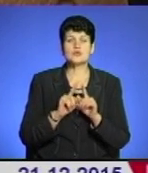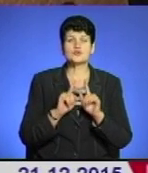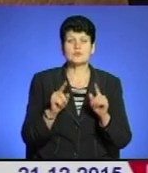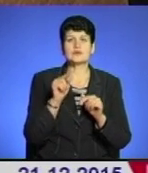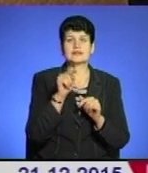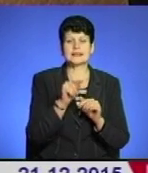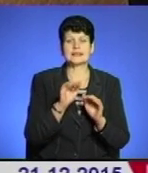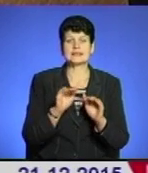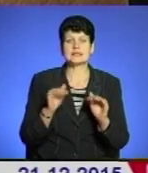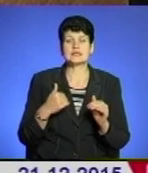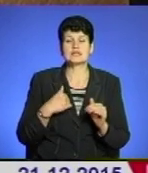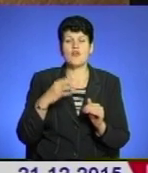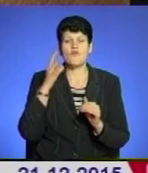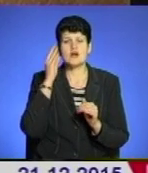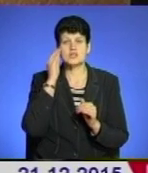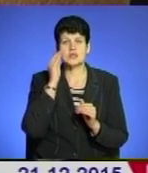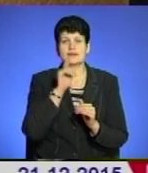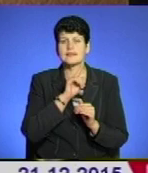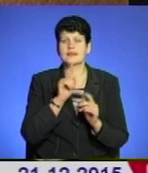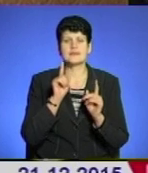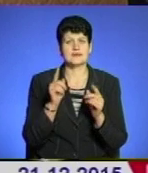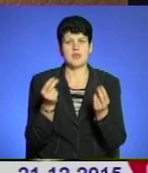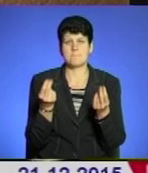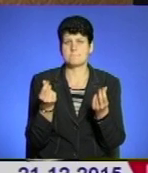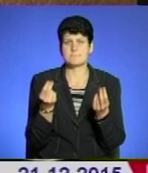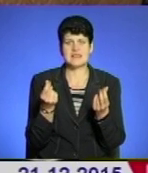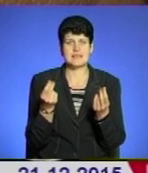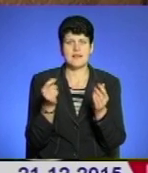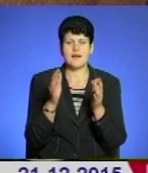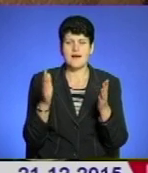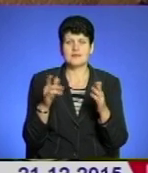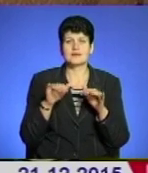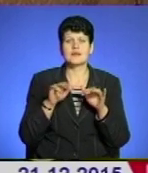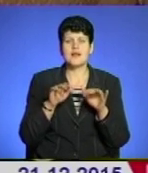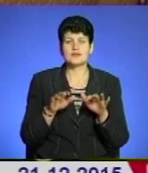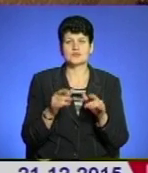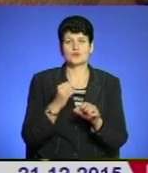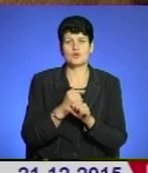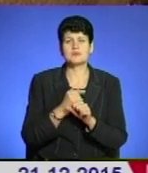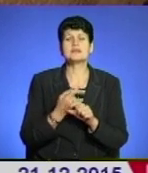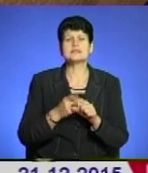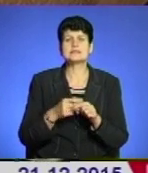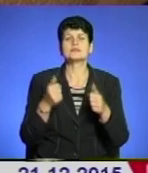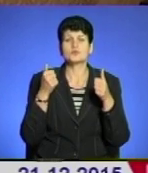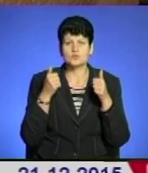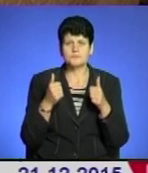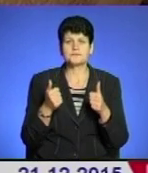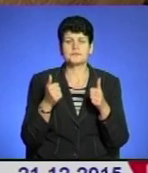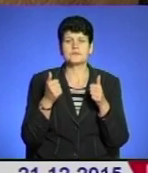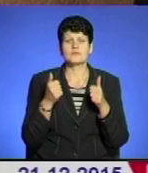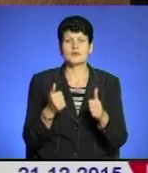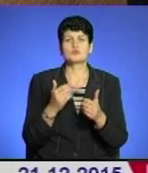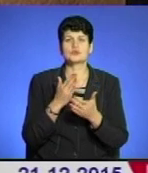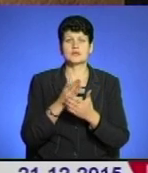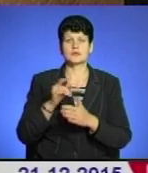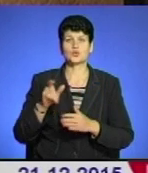таких діток, я вважаю, не тільки матеріальні такі речі, які робляться, це дуже добре. Це дуже добре, що є